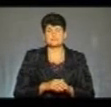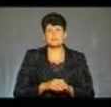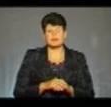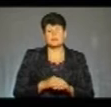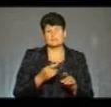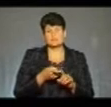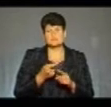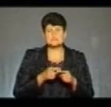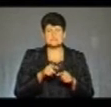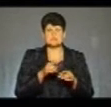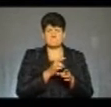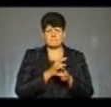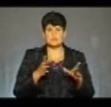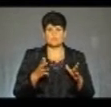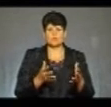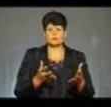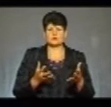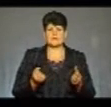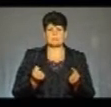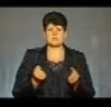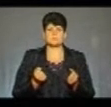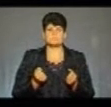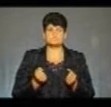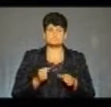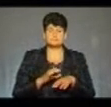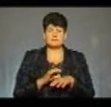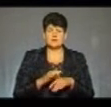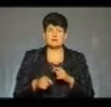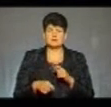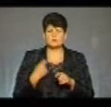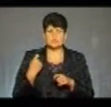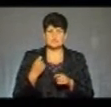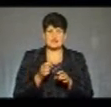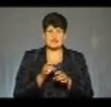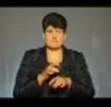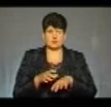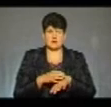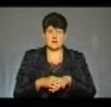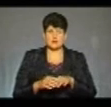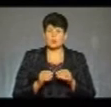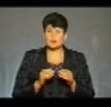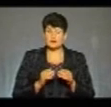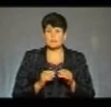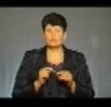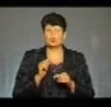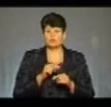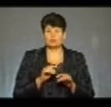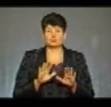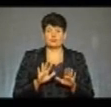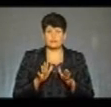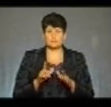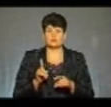Внаслідок вибуху він отримав тілесні ушкодження рани руки. По тому випадку, що